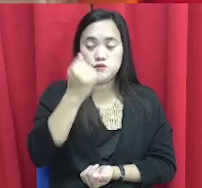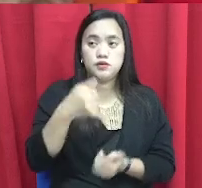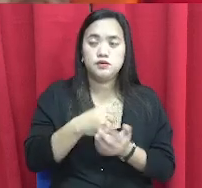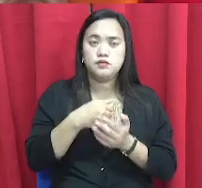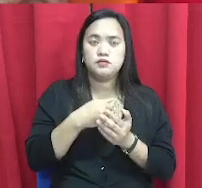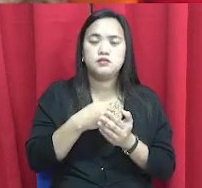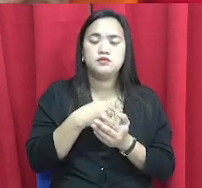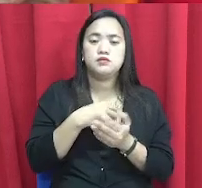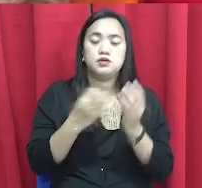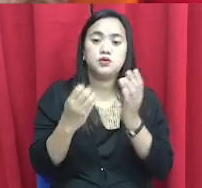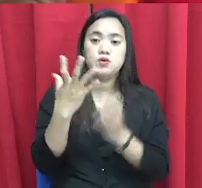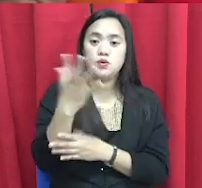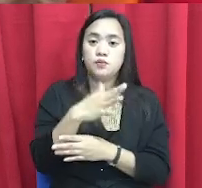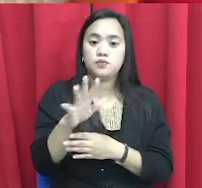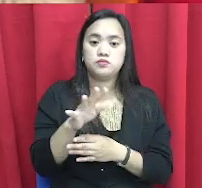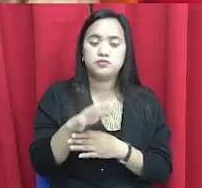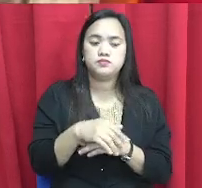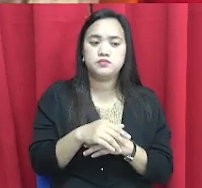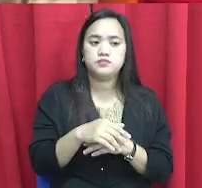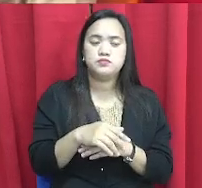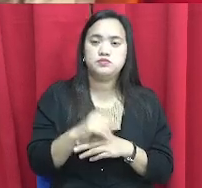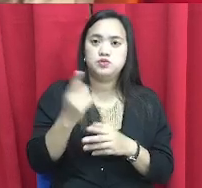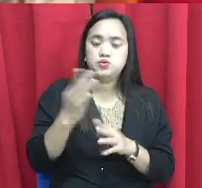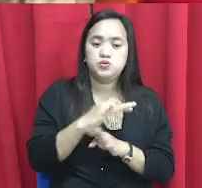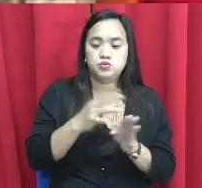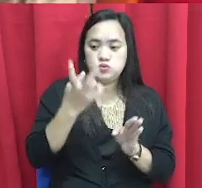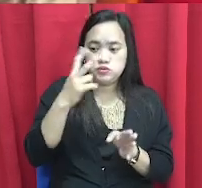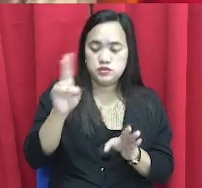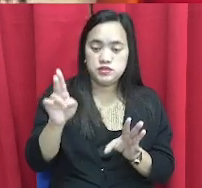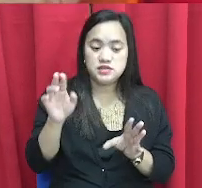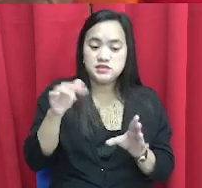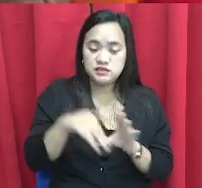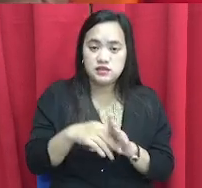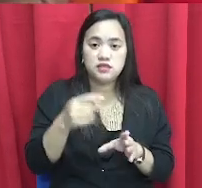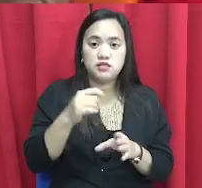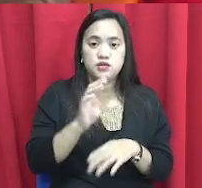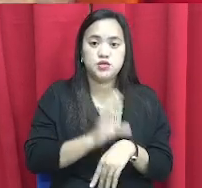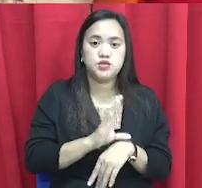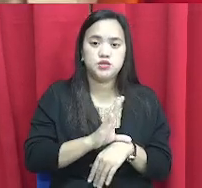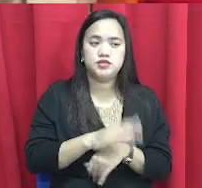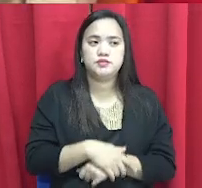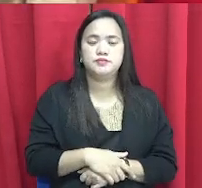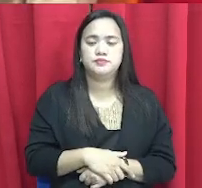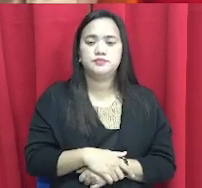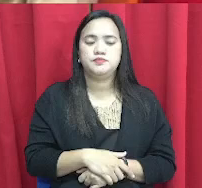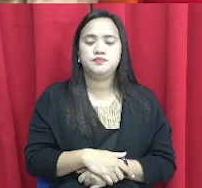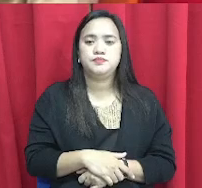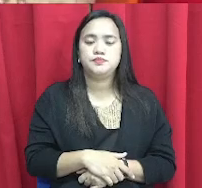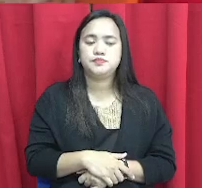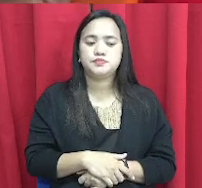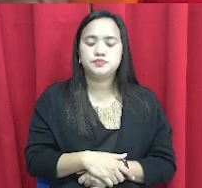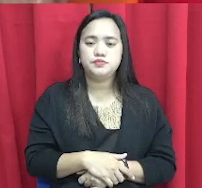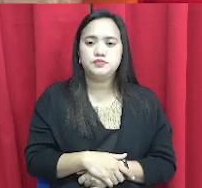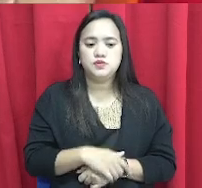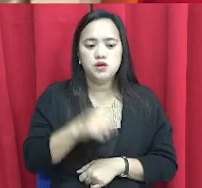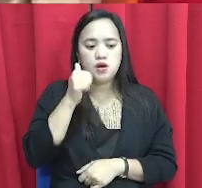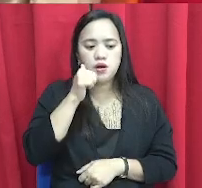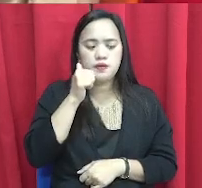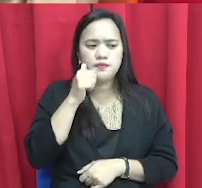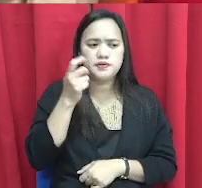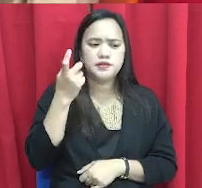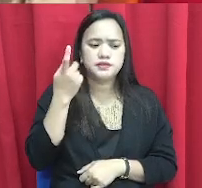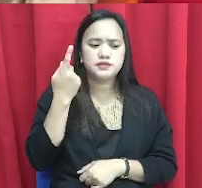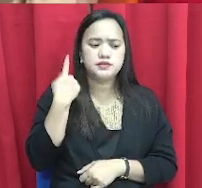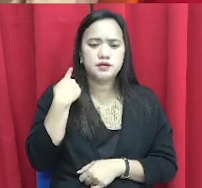ganyan na ang anak mo halos hindi mo na makita sa simbahan Bakit ganyan ang ang asawa mo palagi na lang nakakapakinig